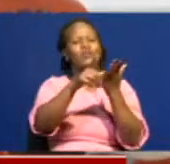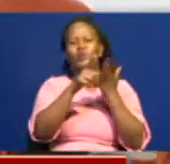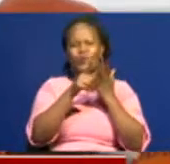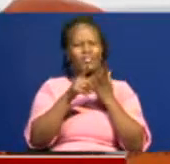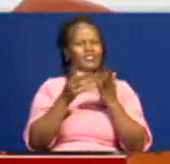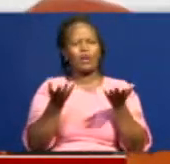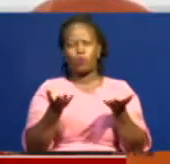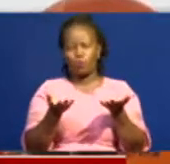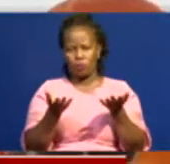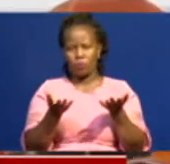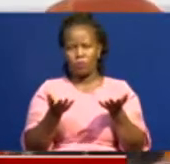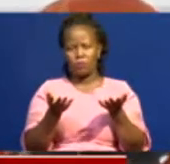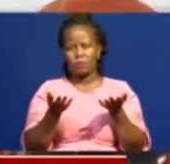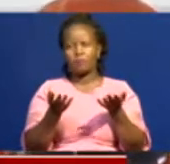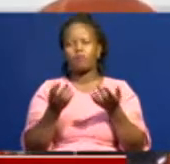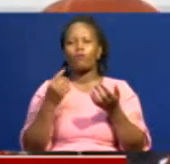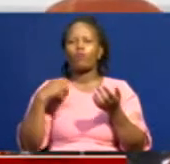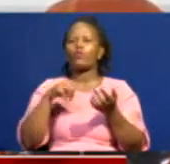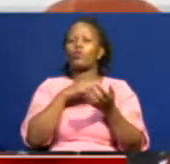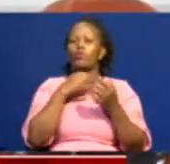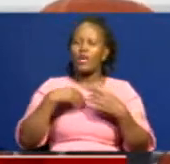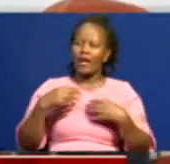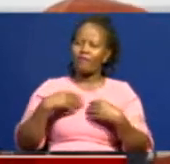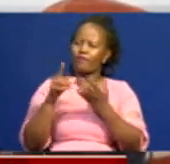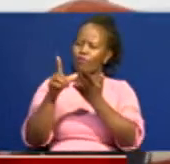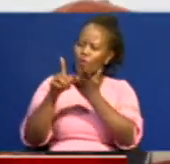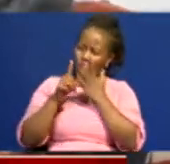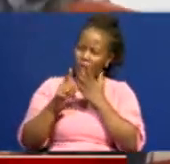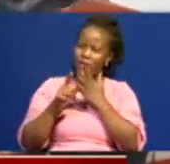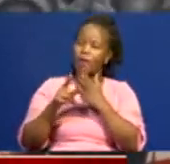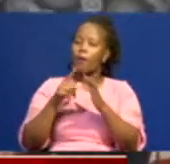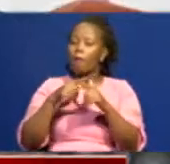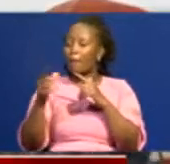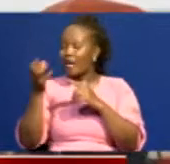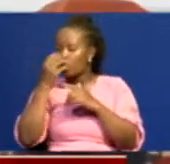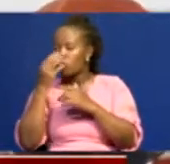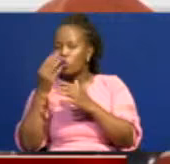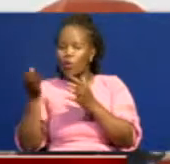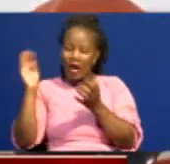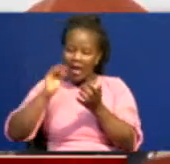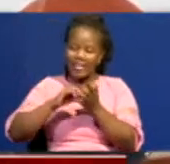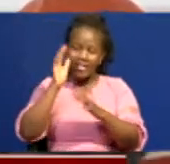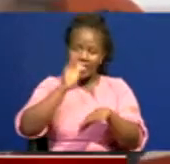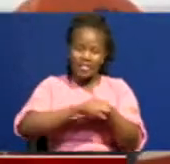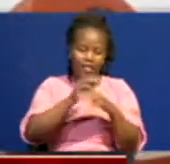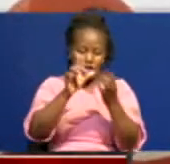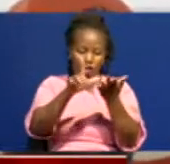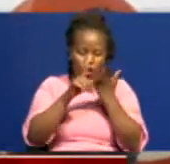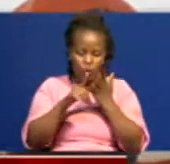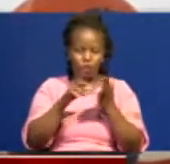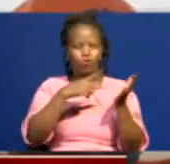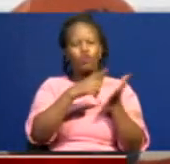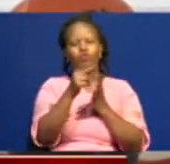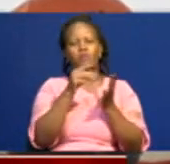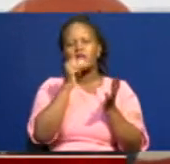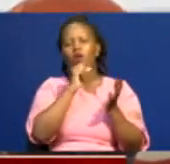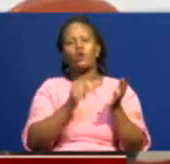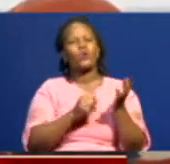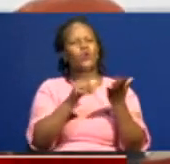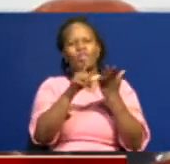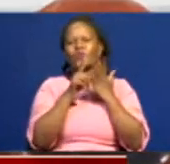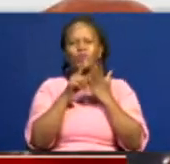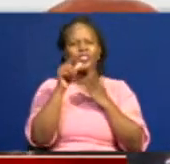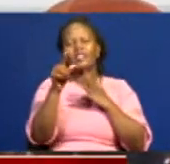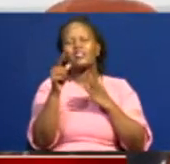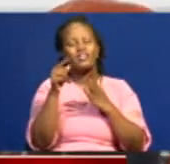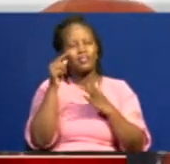deni. Tuko na deni, anakwenda kuchukua deni nyingine ili alipe ile deni mkongwe. Hiyo inakaza kazi